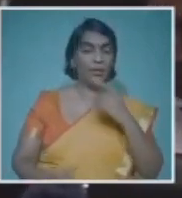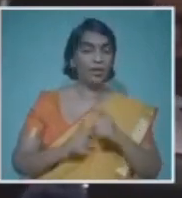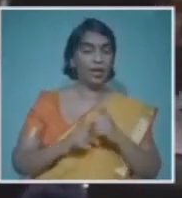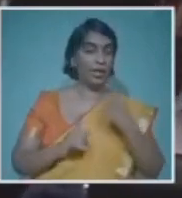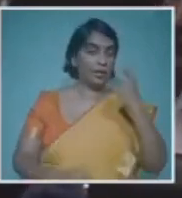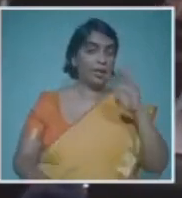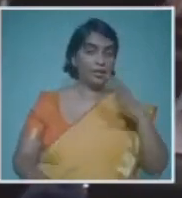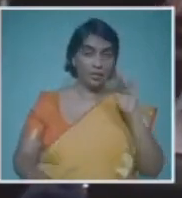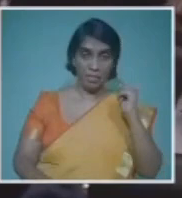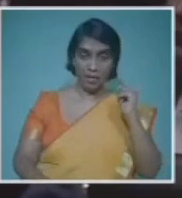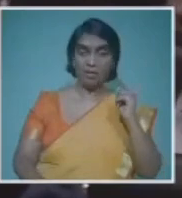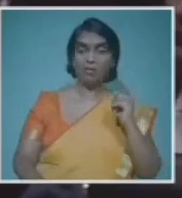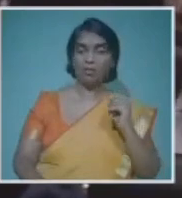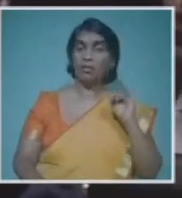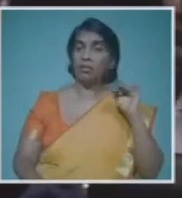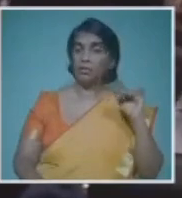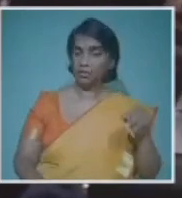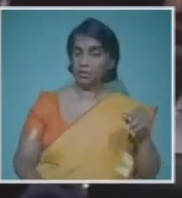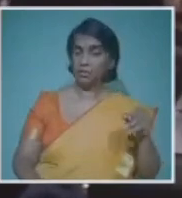2022, and of it,